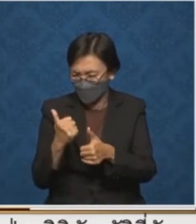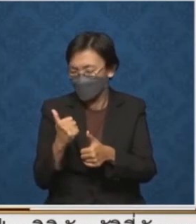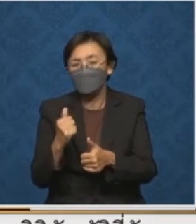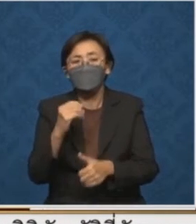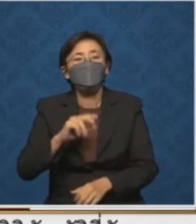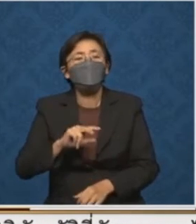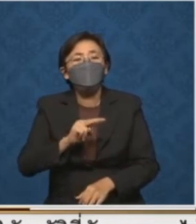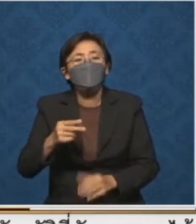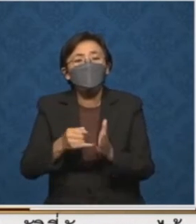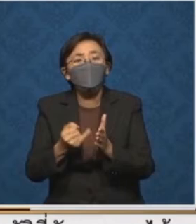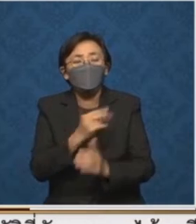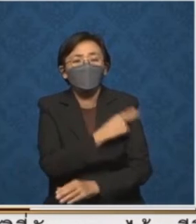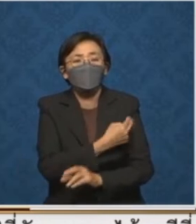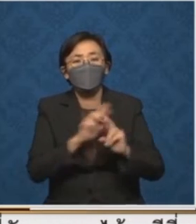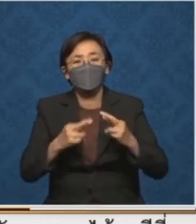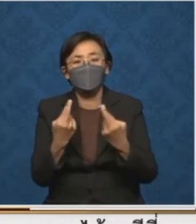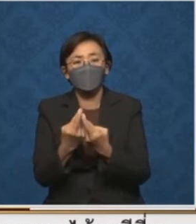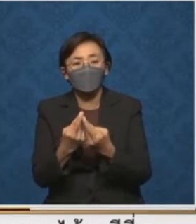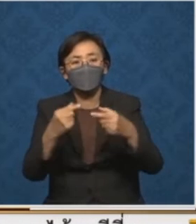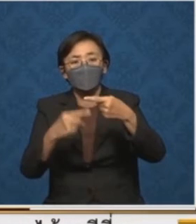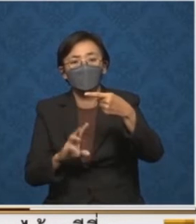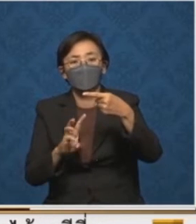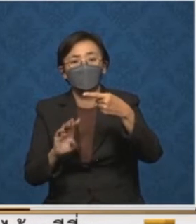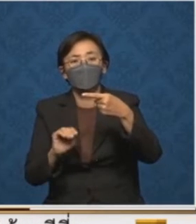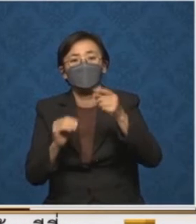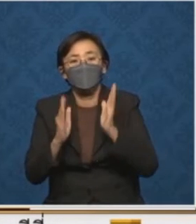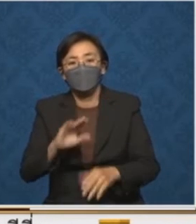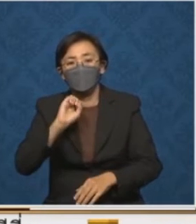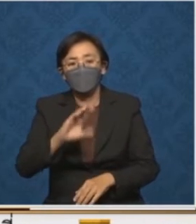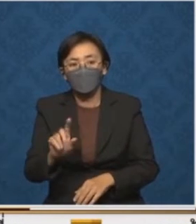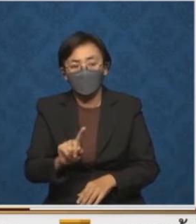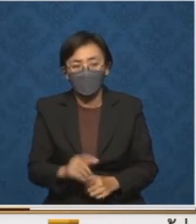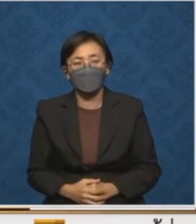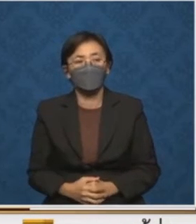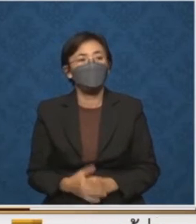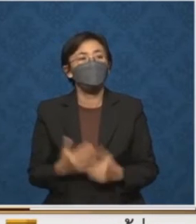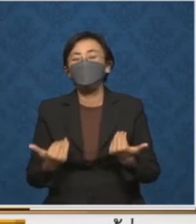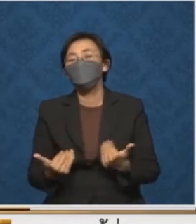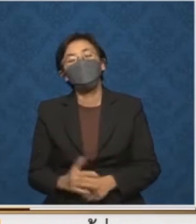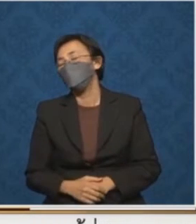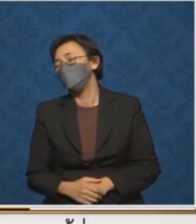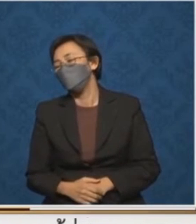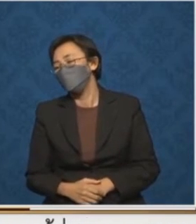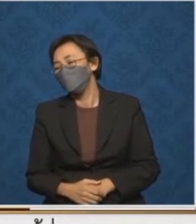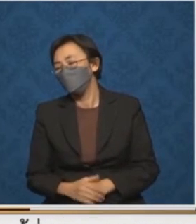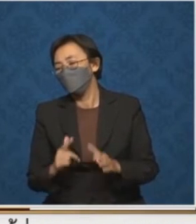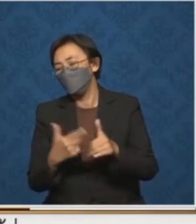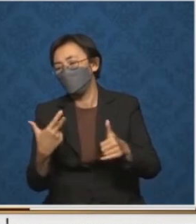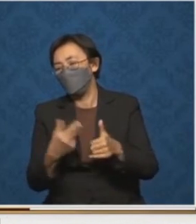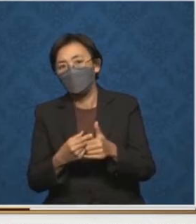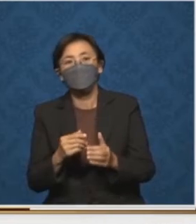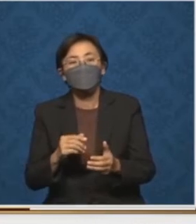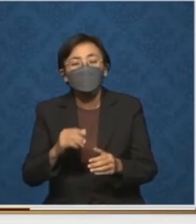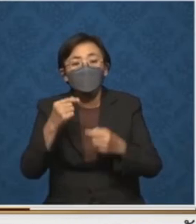ทางลางกลมอกกลมนึงคือหมอไม่ทนบุกสภาบอกว่าทำไมไม่เอาวักซีนMRNAเข้ามา